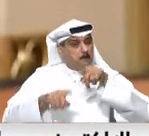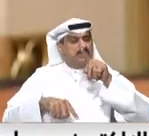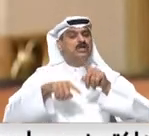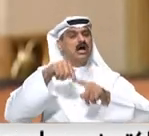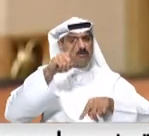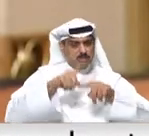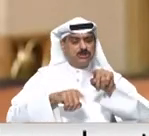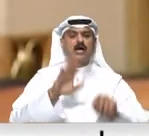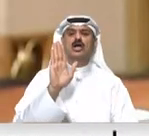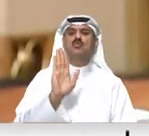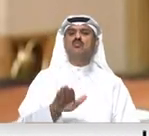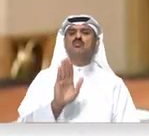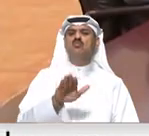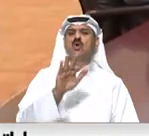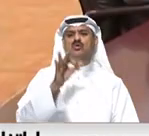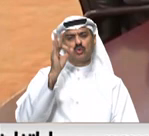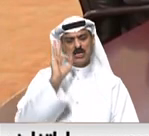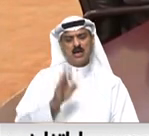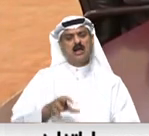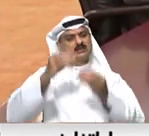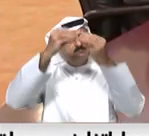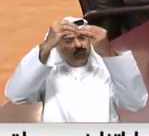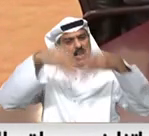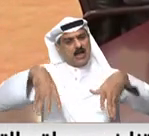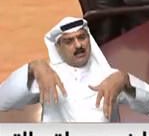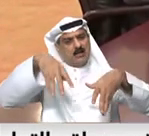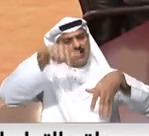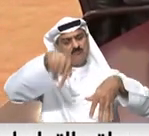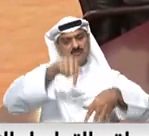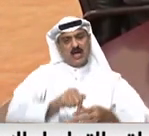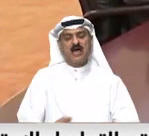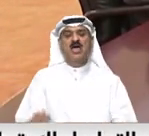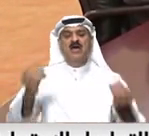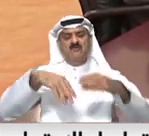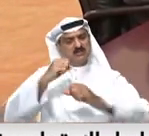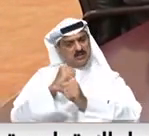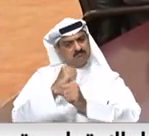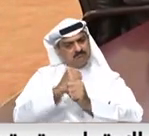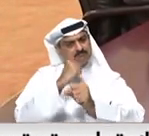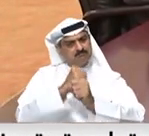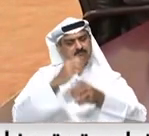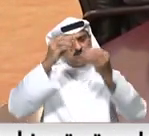العالقة التي تحتاج إلى حل وإلى بذل المزيد من الجهود.